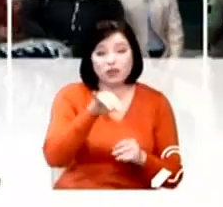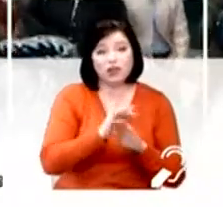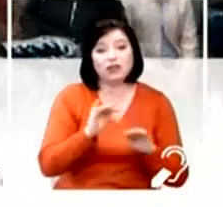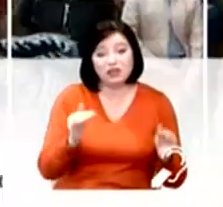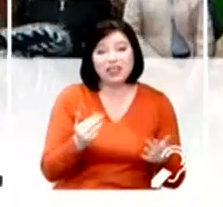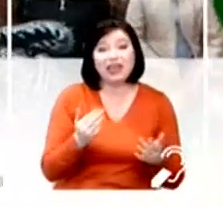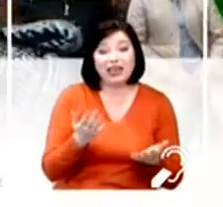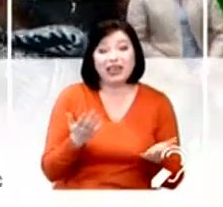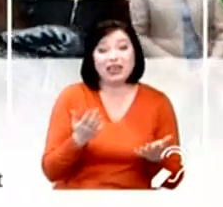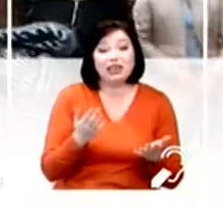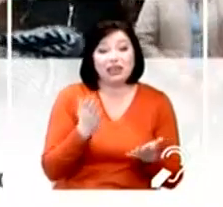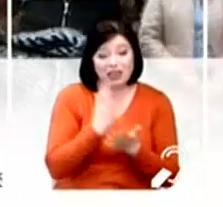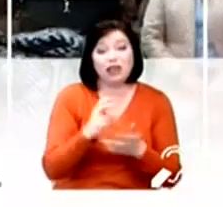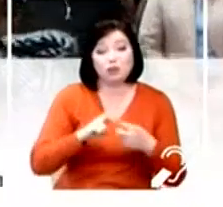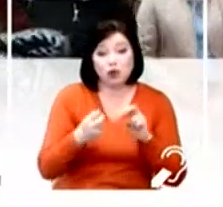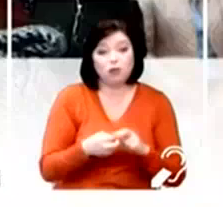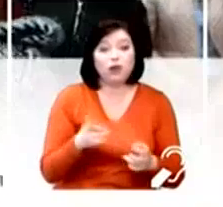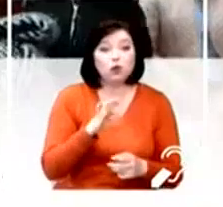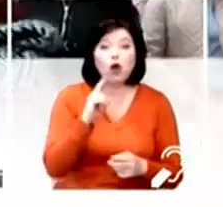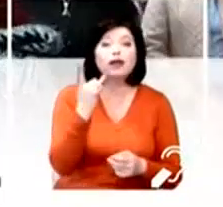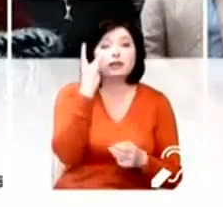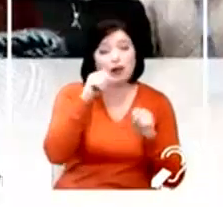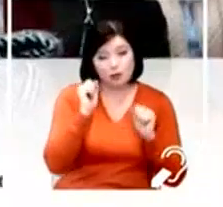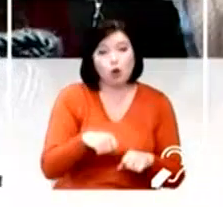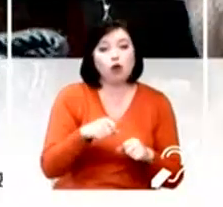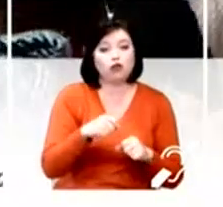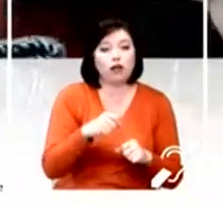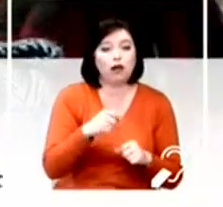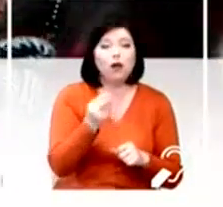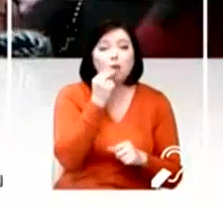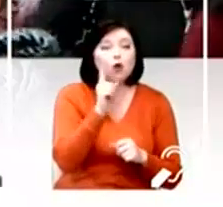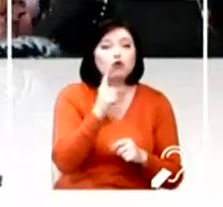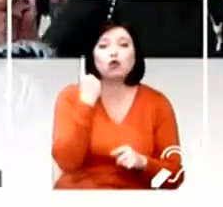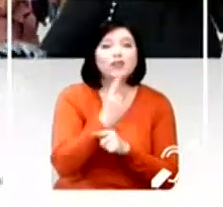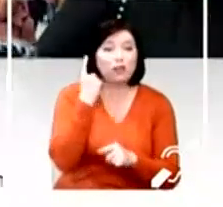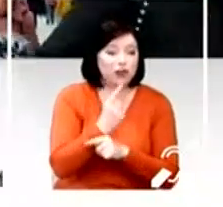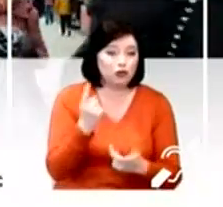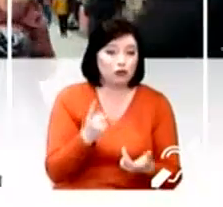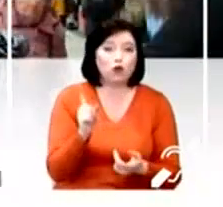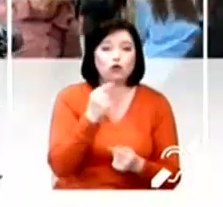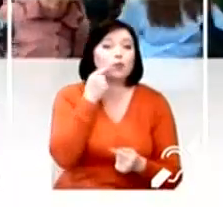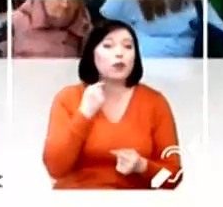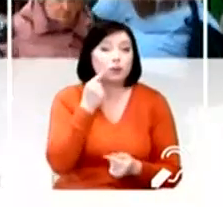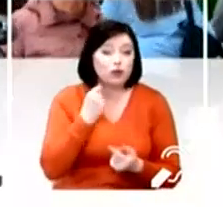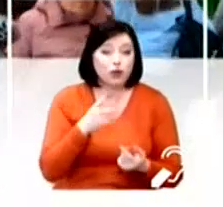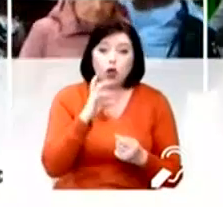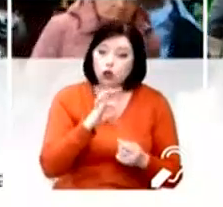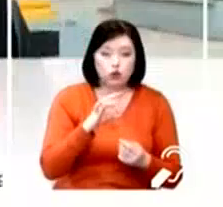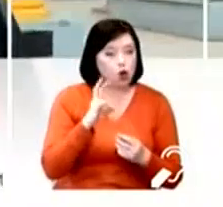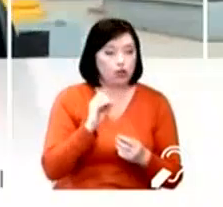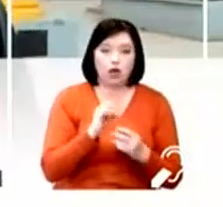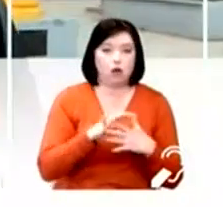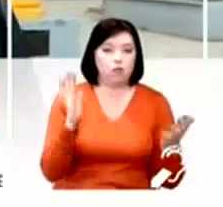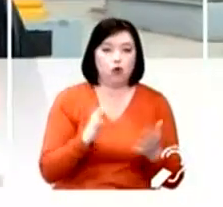dar odată în lună putem să ne permitem, de exemplu, să mănânci ceea ce doresc ei, dar nu mai